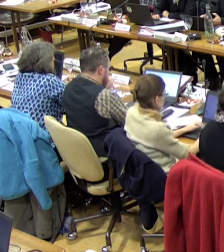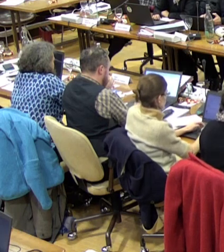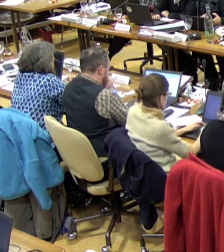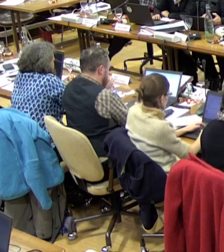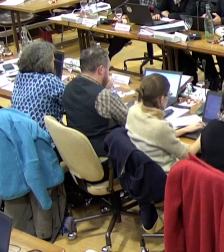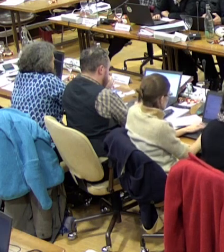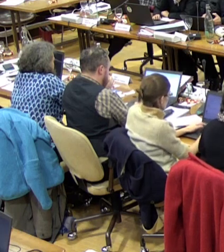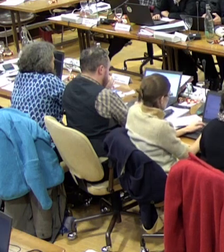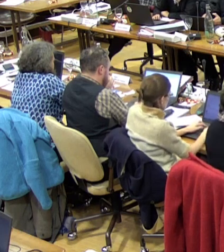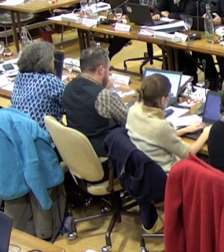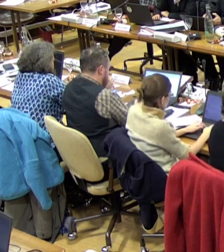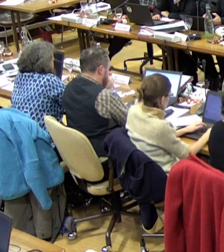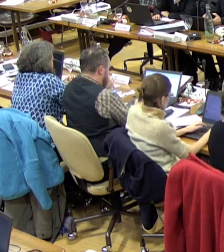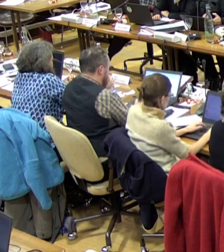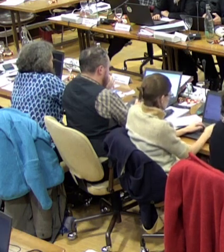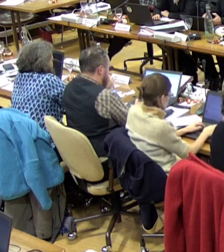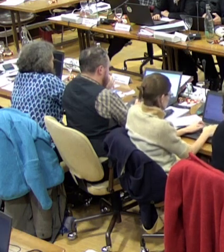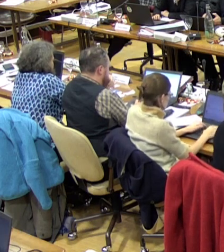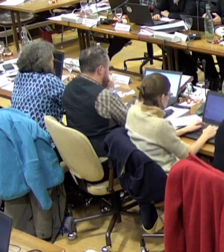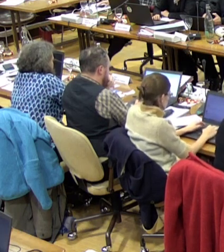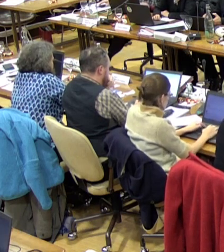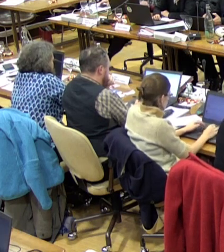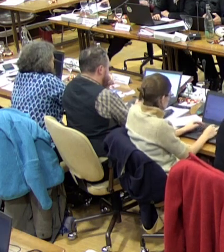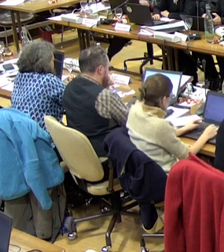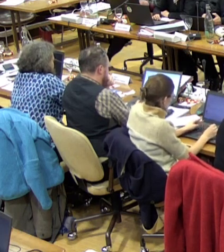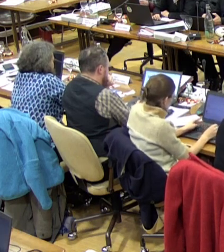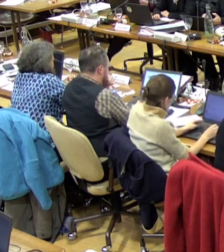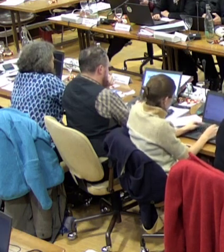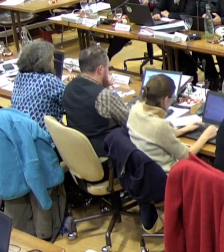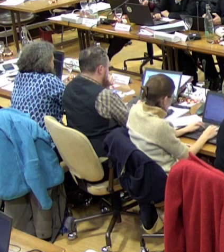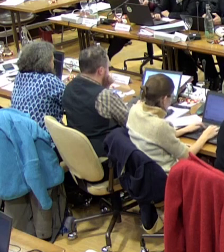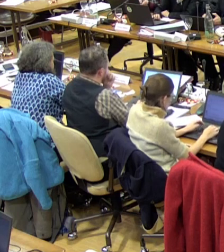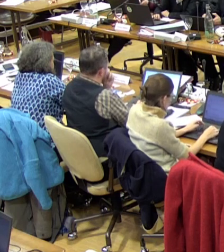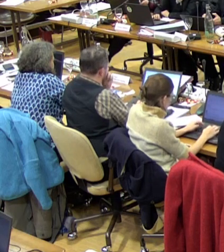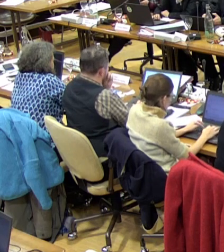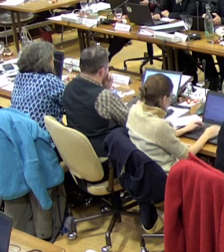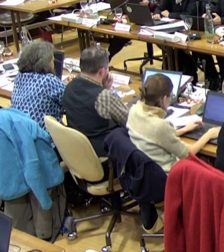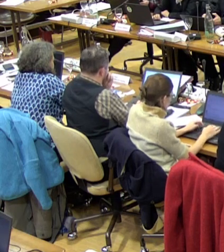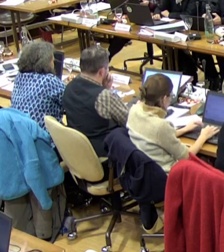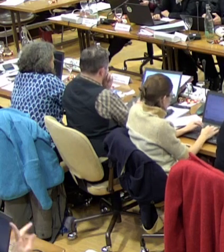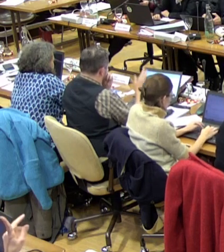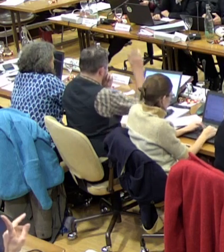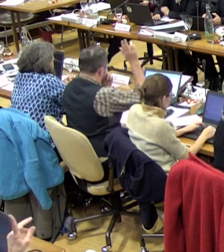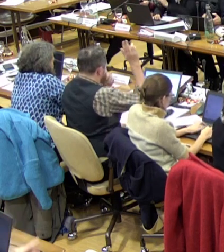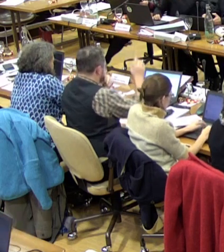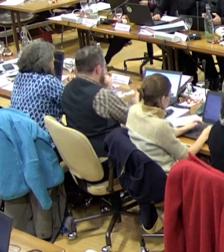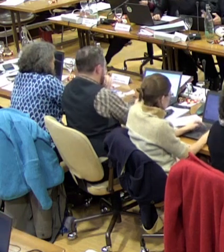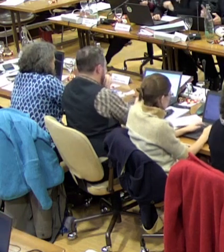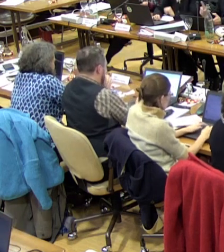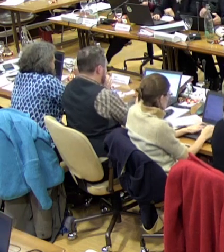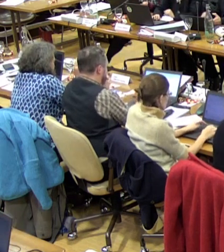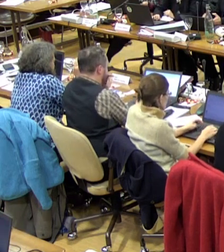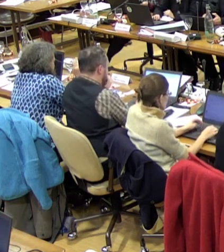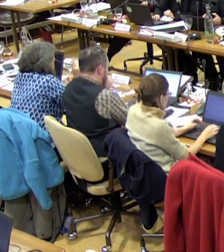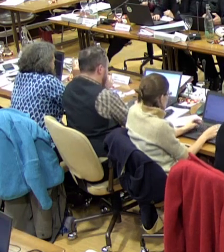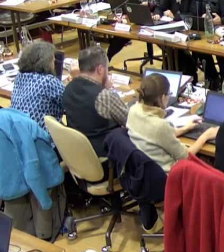19 2021 avec l'oreille en fait musée en musique qui ne prend pas part au vote qui s'abstient qui votent contre qui votent pour unanimité délibération